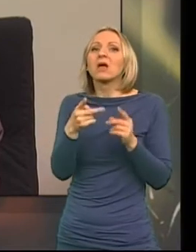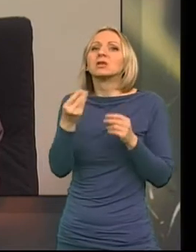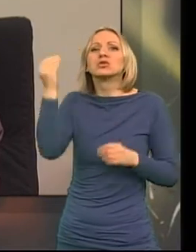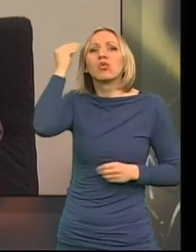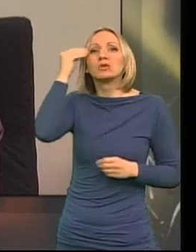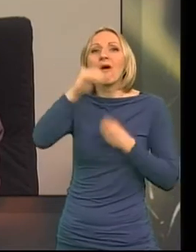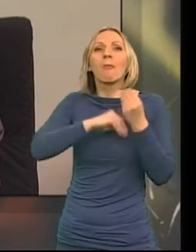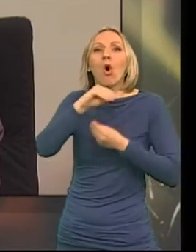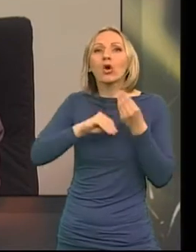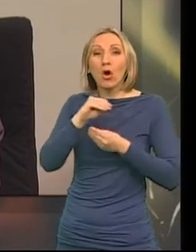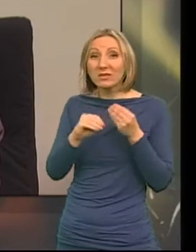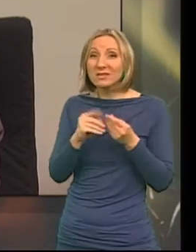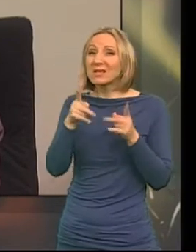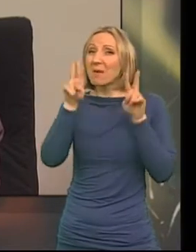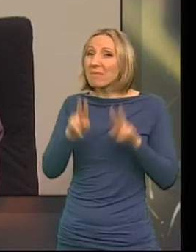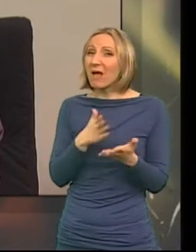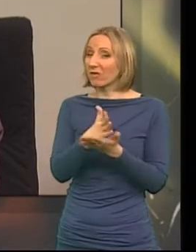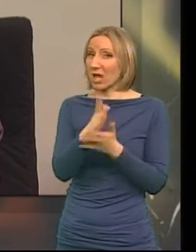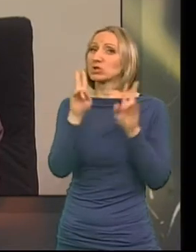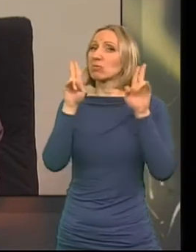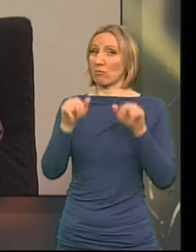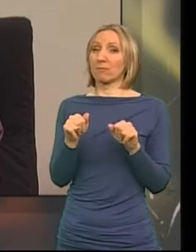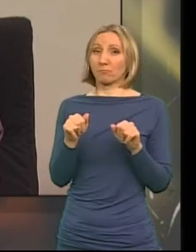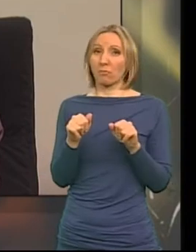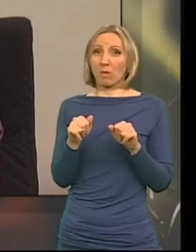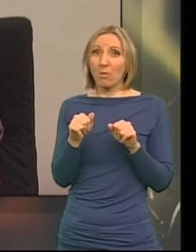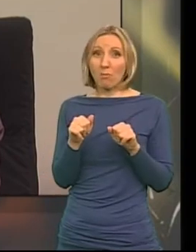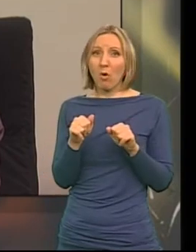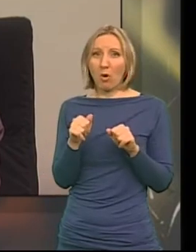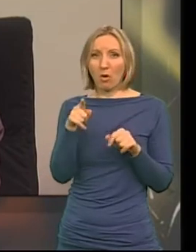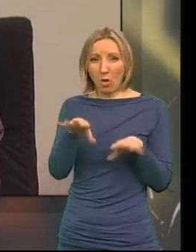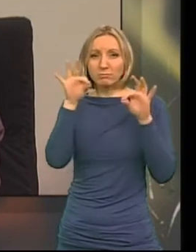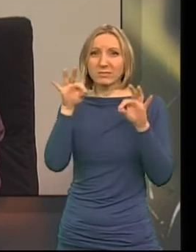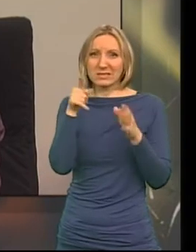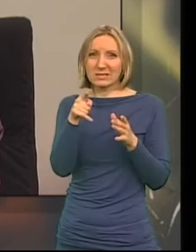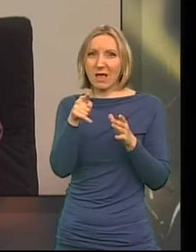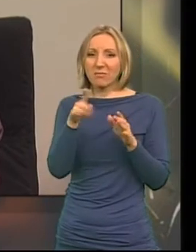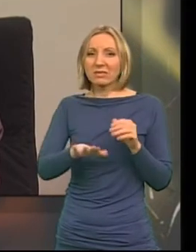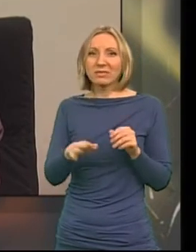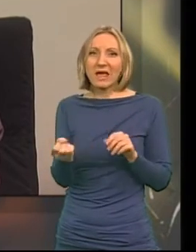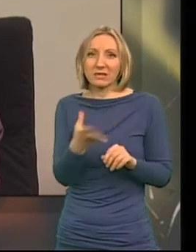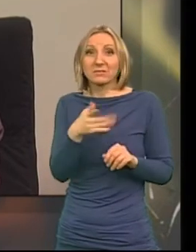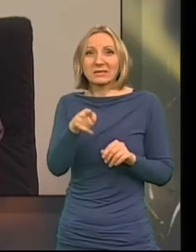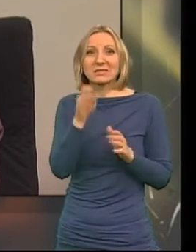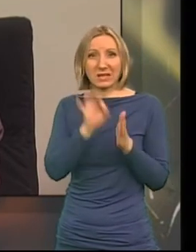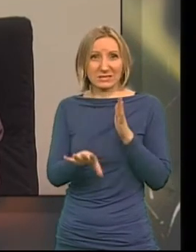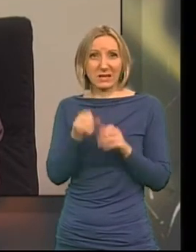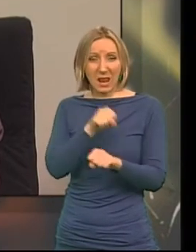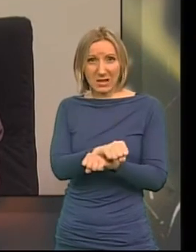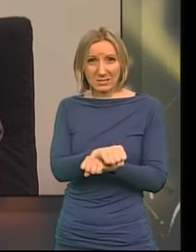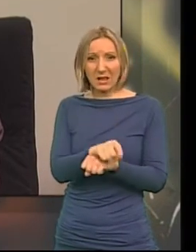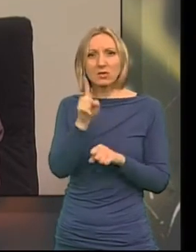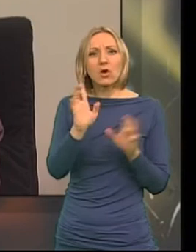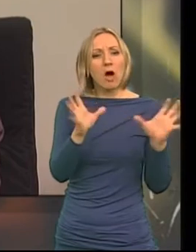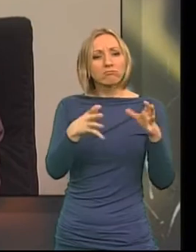na pravi način moglo da snimi dete i ti rizici nasilja. Ovo što je vrednost možda posebno ovoga projekta jesu te fokus